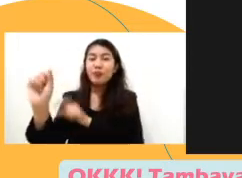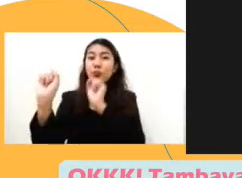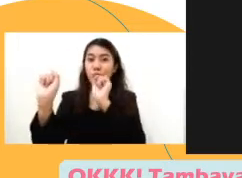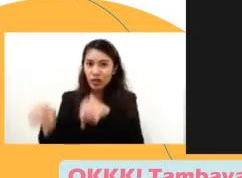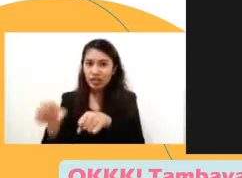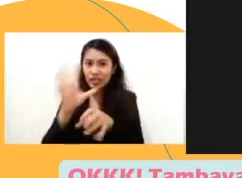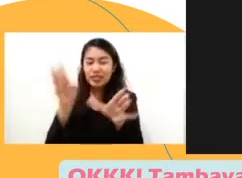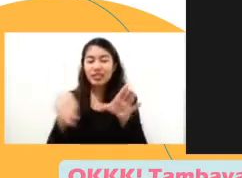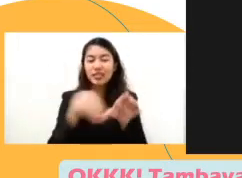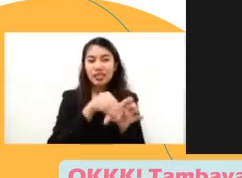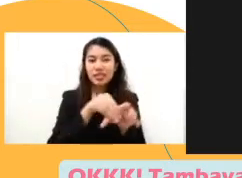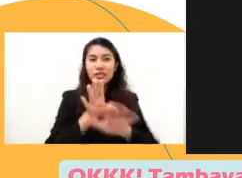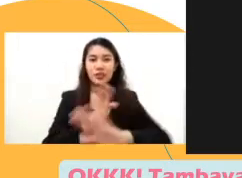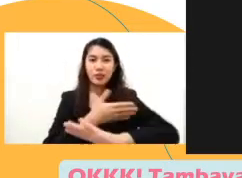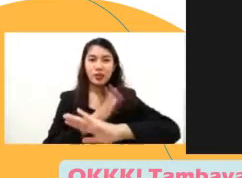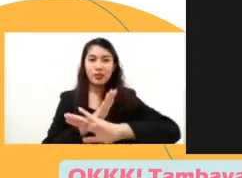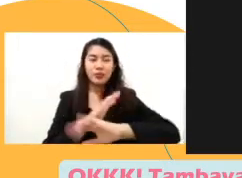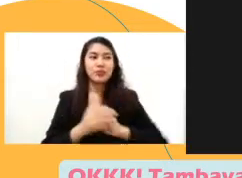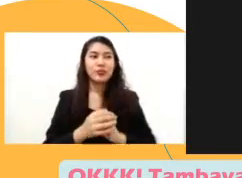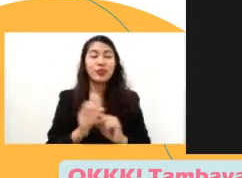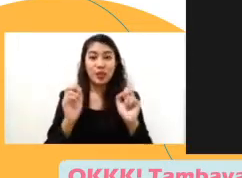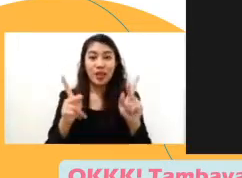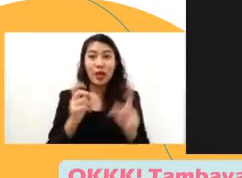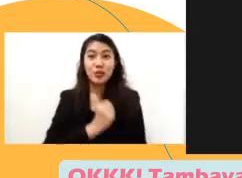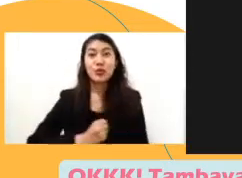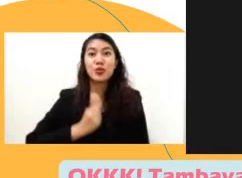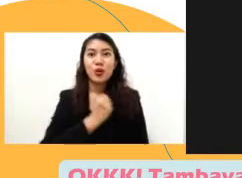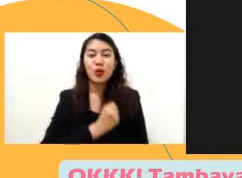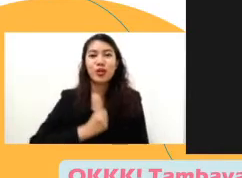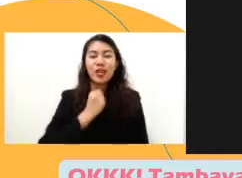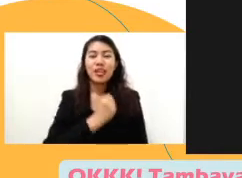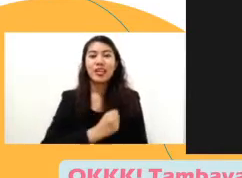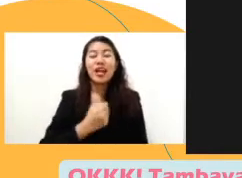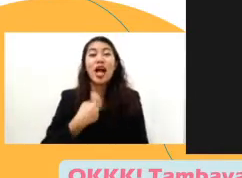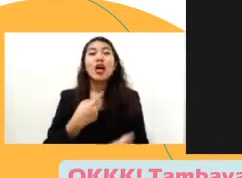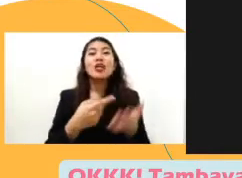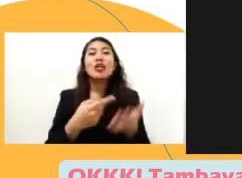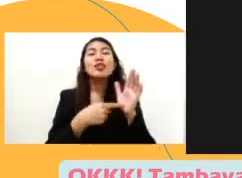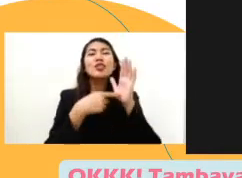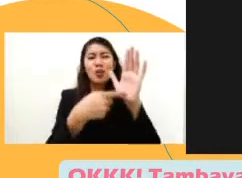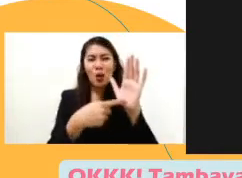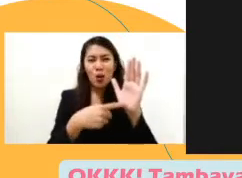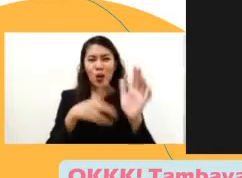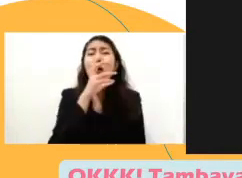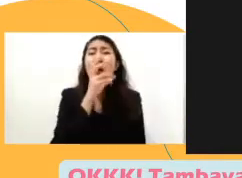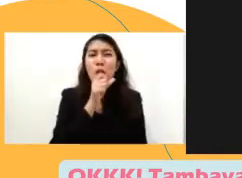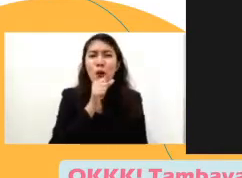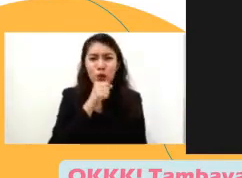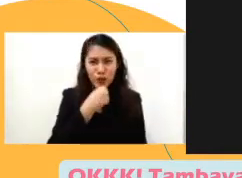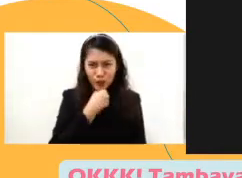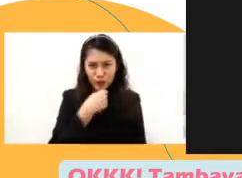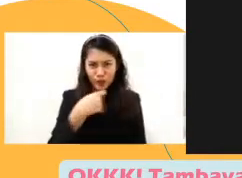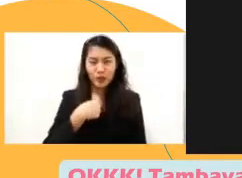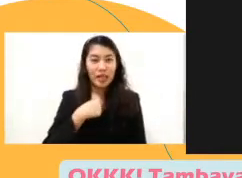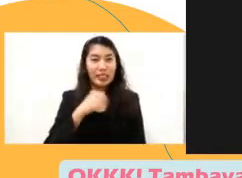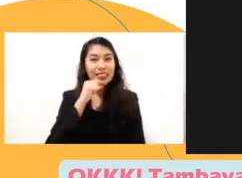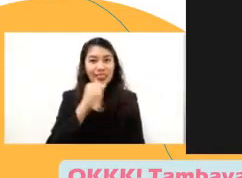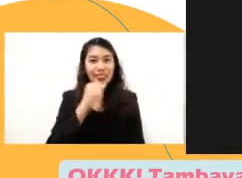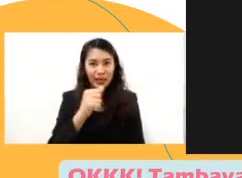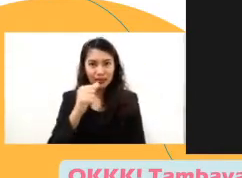Magpapahingin ako ng pasensya ngayon pa lang dahil ang mga references ko ay luma na. Hindi ako familiar sa